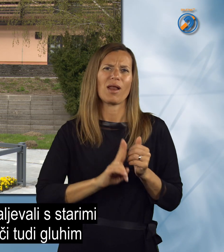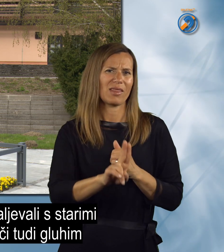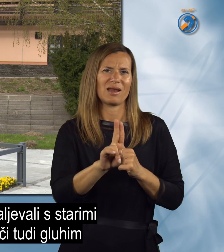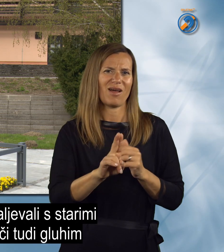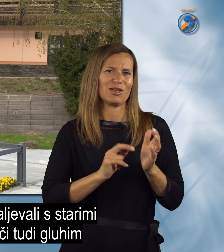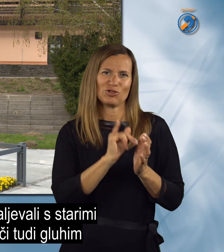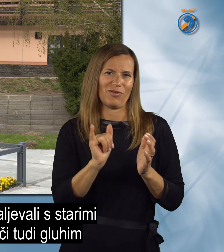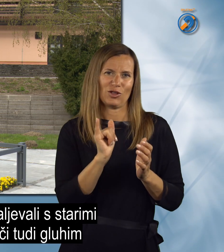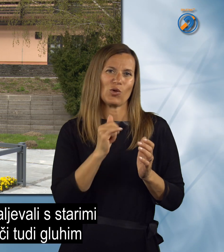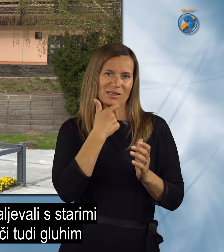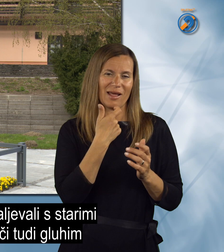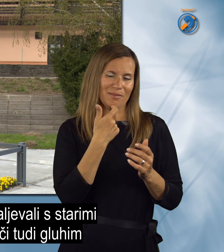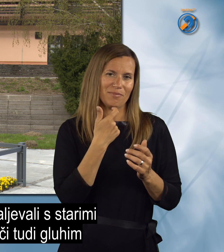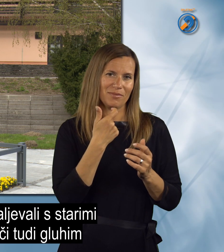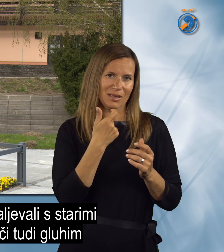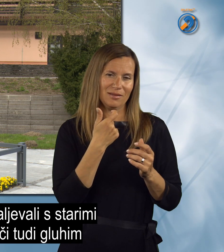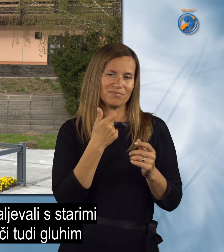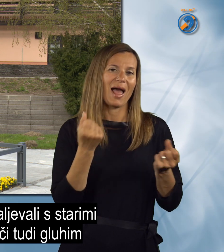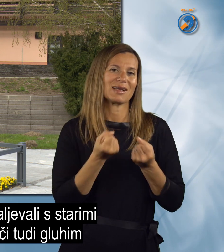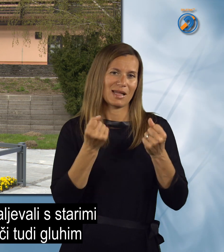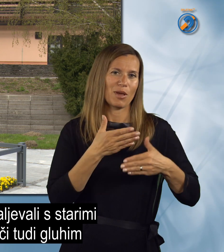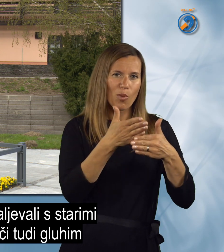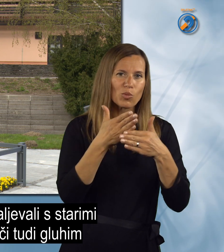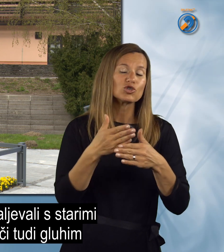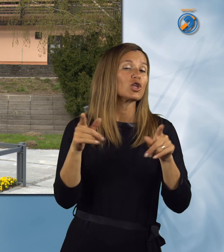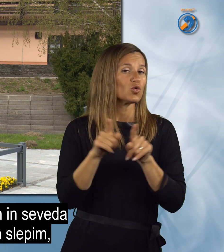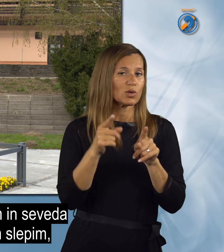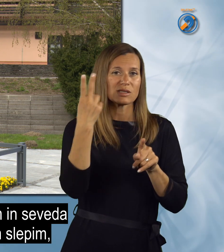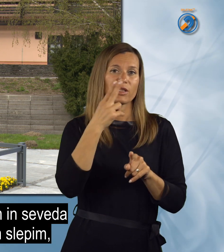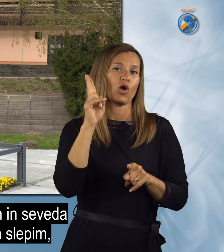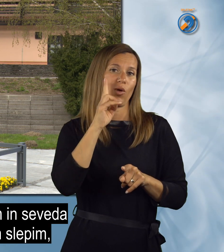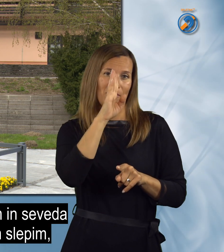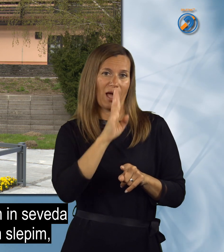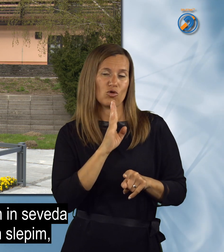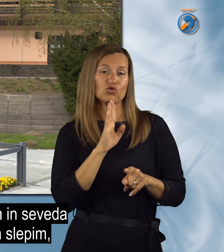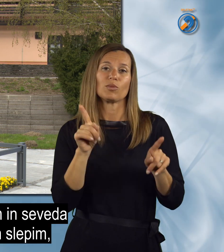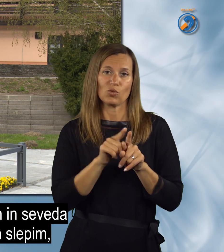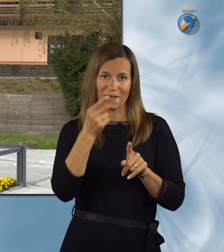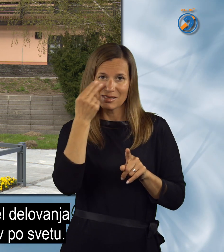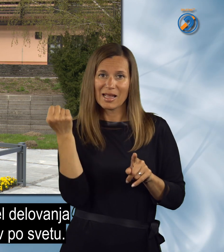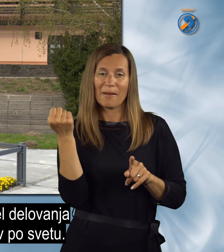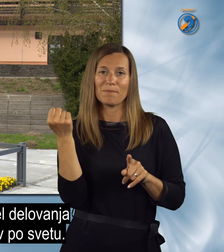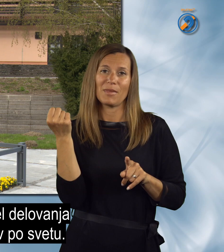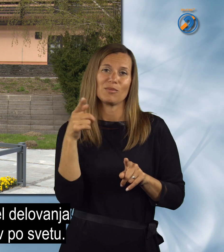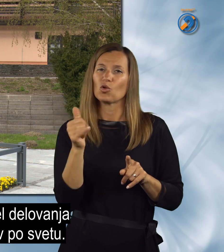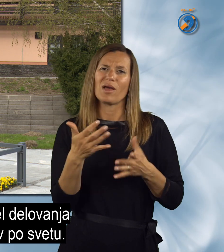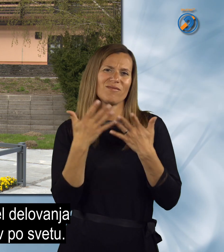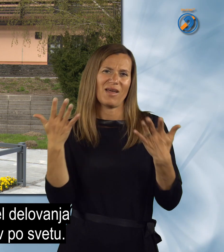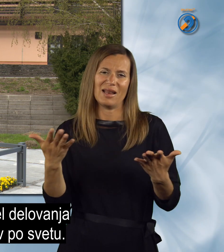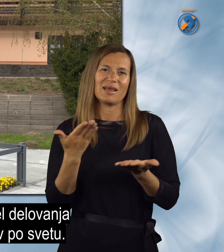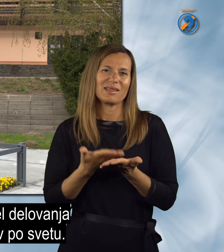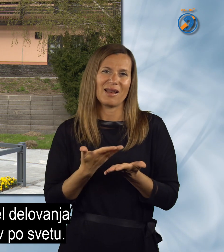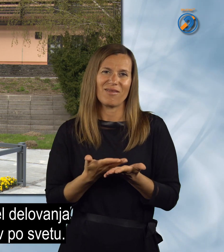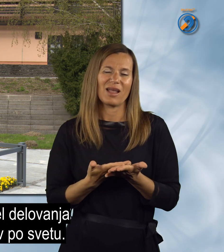bomo nadaljevali še vedno starimi akcijami pomoči tudi gluhim in naglušnim in seveda tudi slepim, predvsem, ki so en velik